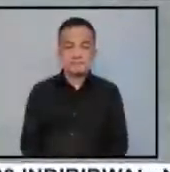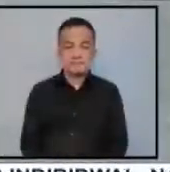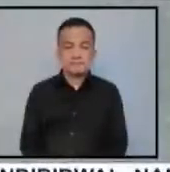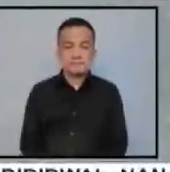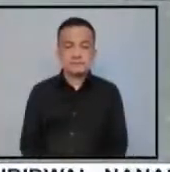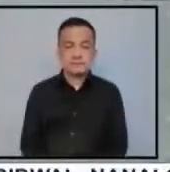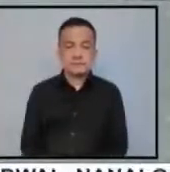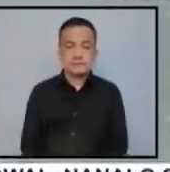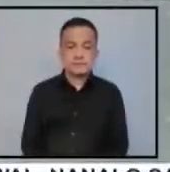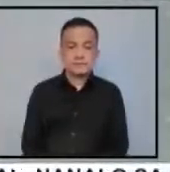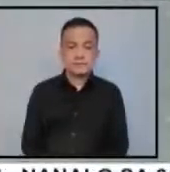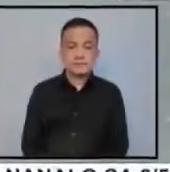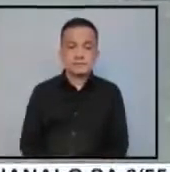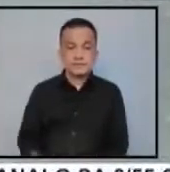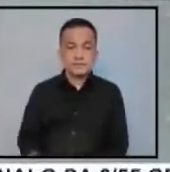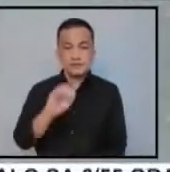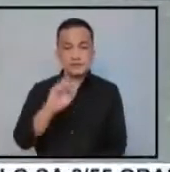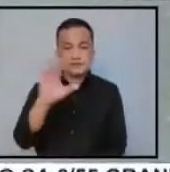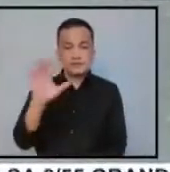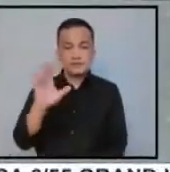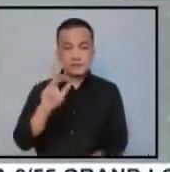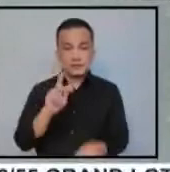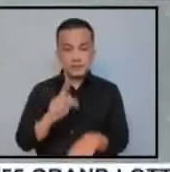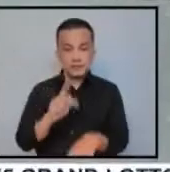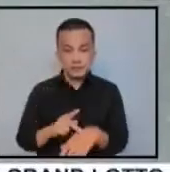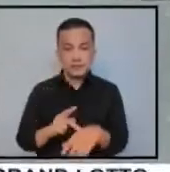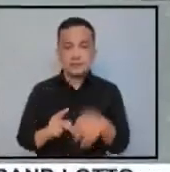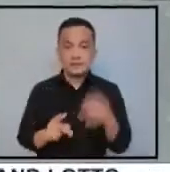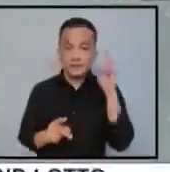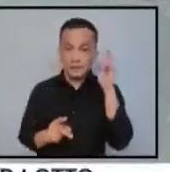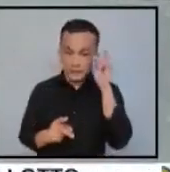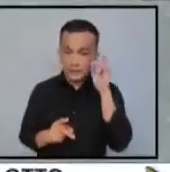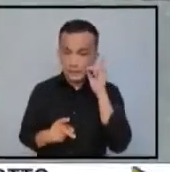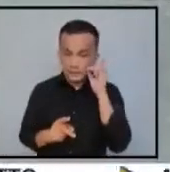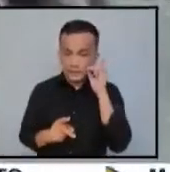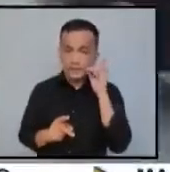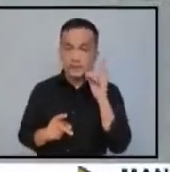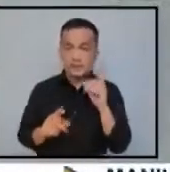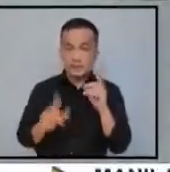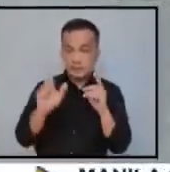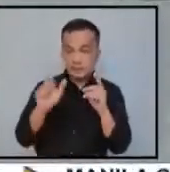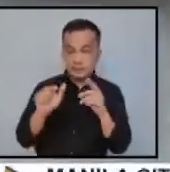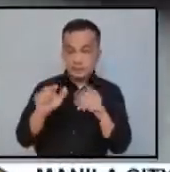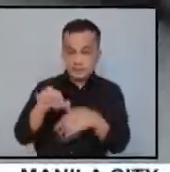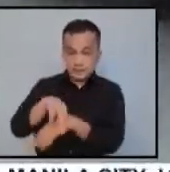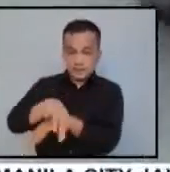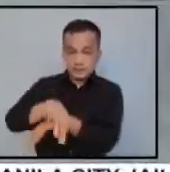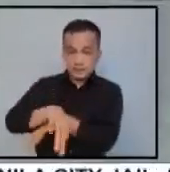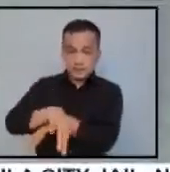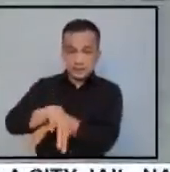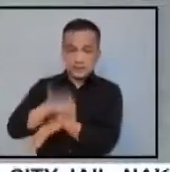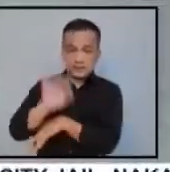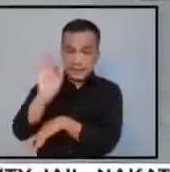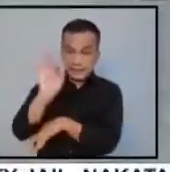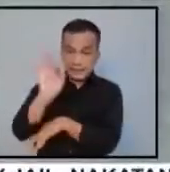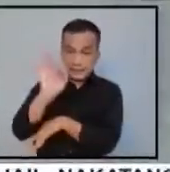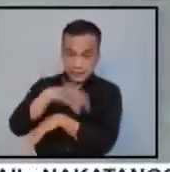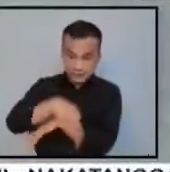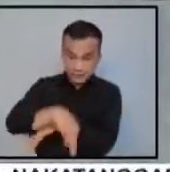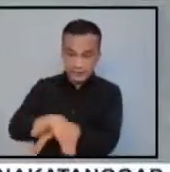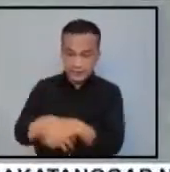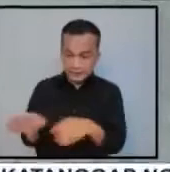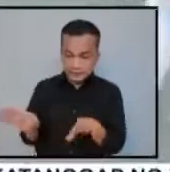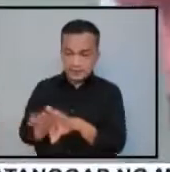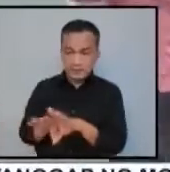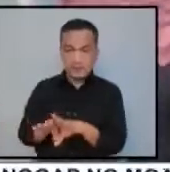Fresh sunshine, Pilipinas. Dayan, mamayang gabi pa ng alas 9, isasara itong kaabaan ng